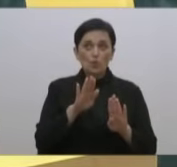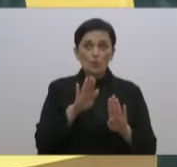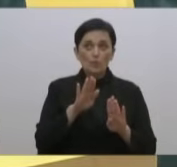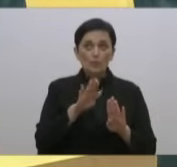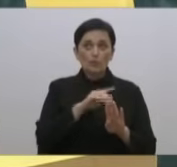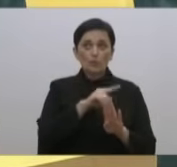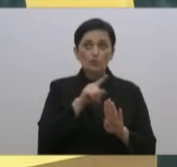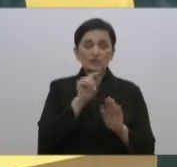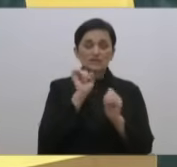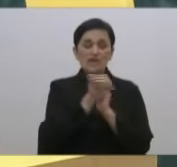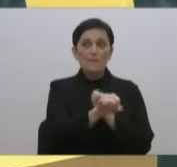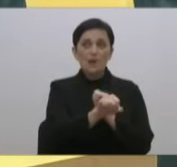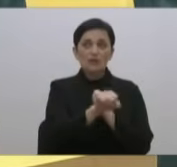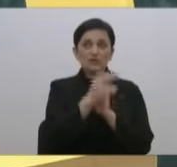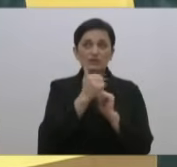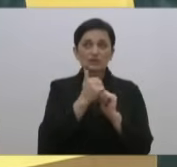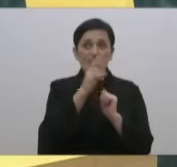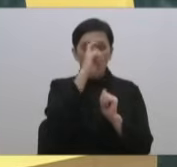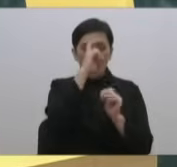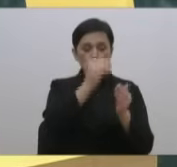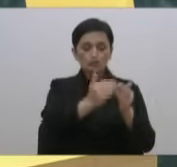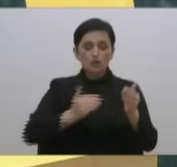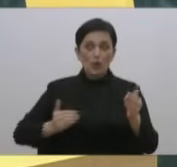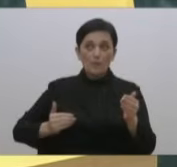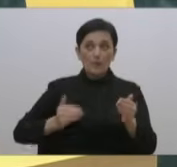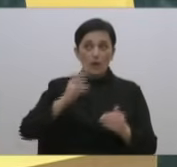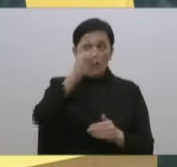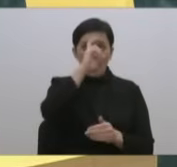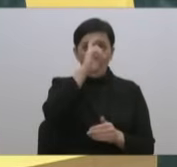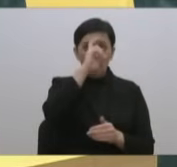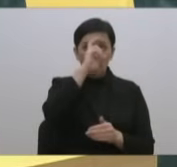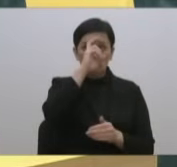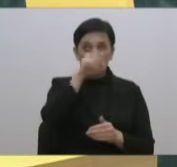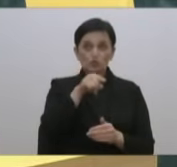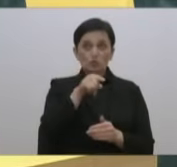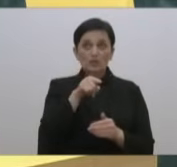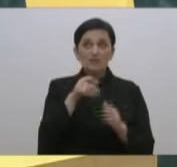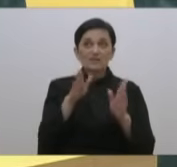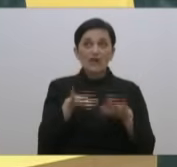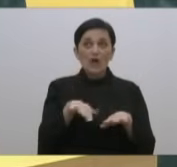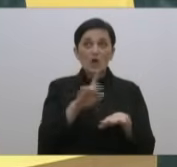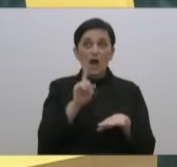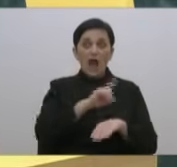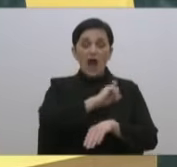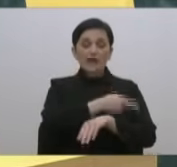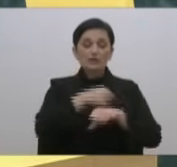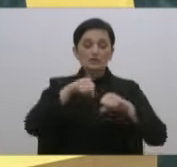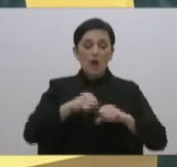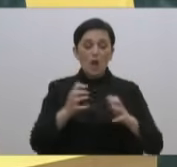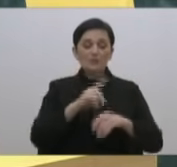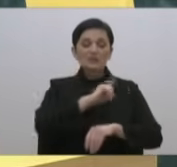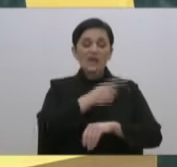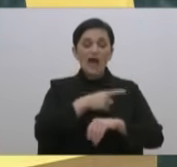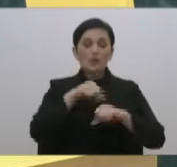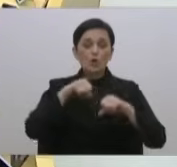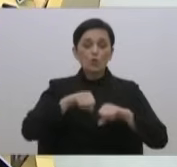ისინი დაამარცხა და ჩამოაშორა ხელისუფლებას. თუმცა ხელისუფლება დაიტოვა არა ძალაუფლებისთვის, არამედ